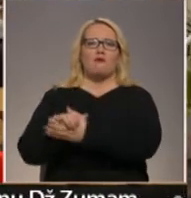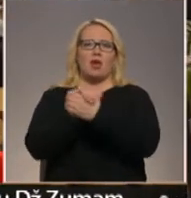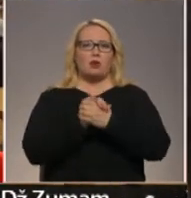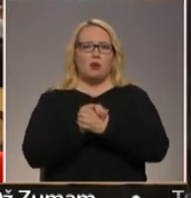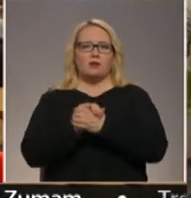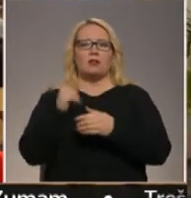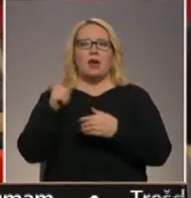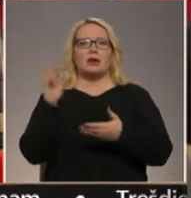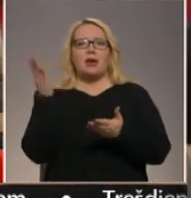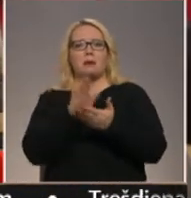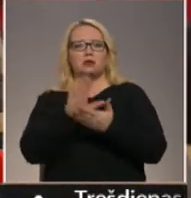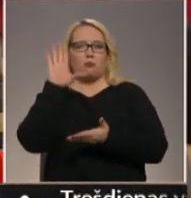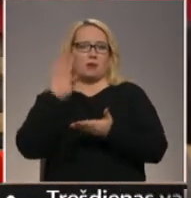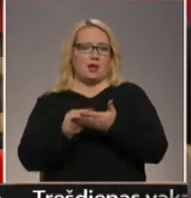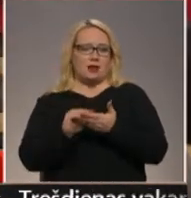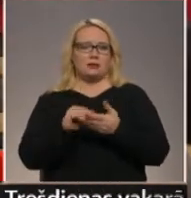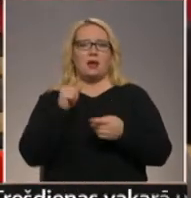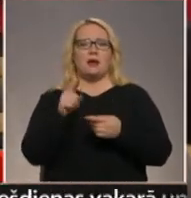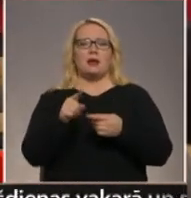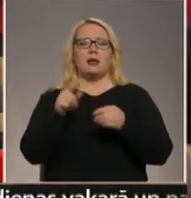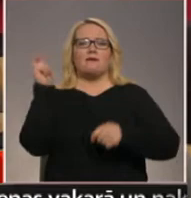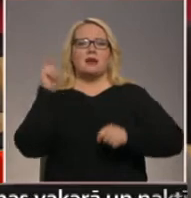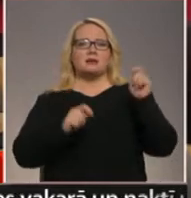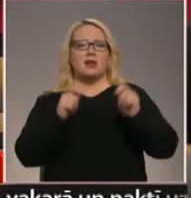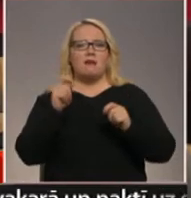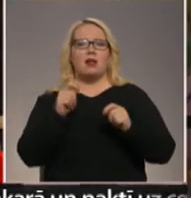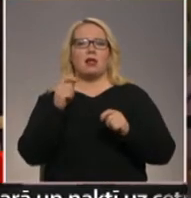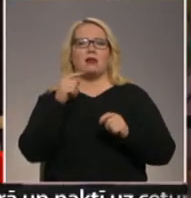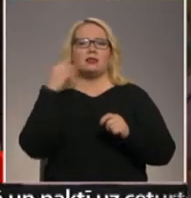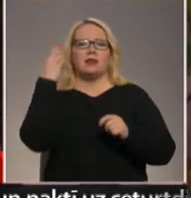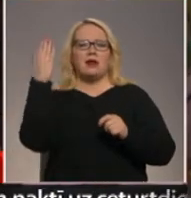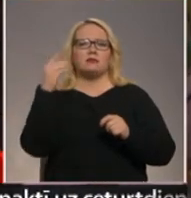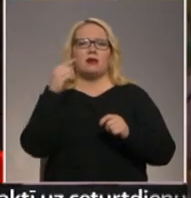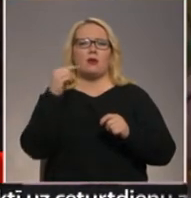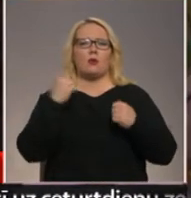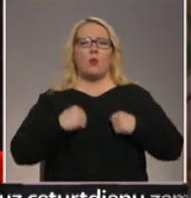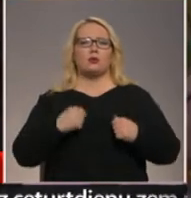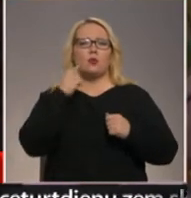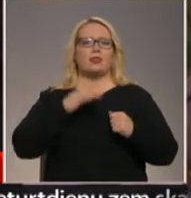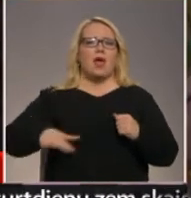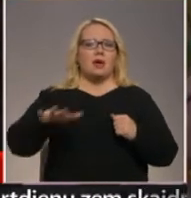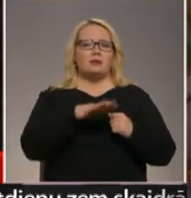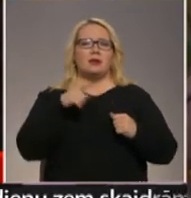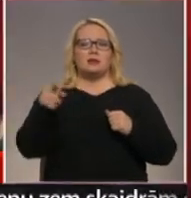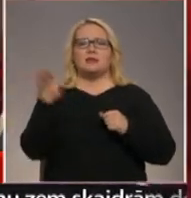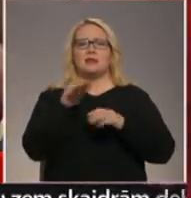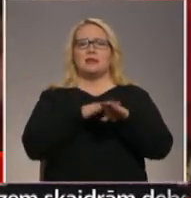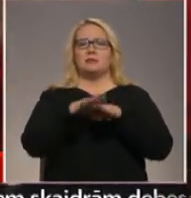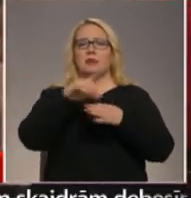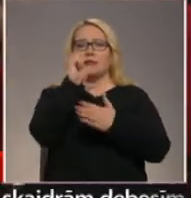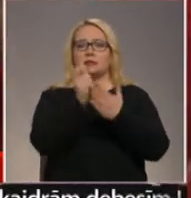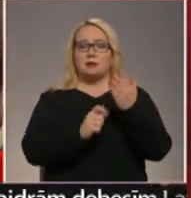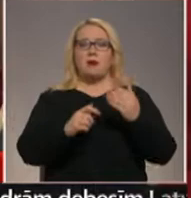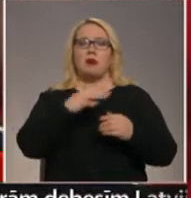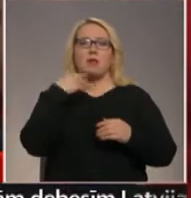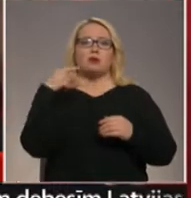iepazīšanās un pieredze. Arī festivāla moto ir Dievs, gods un Tēvzeme, un tas caurvī visas festivālā izpildītās dziesmas. Daudzām no